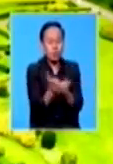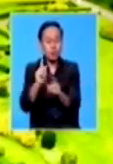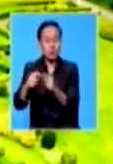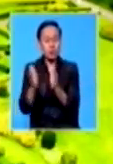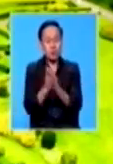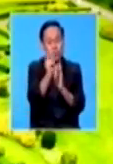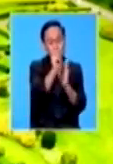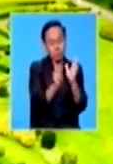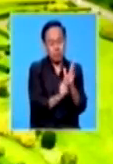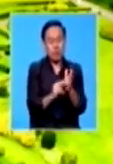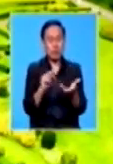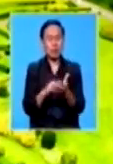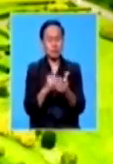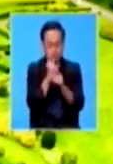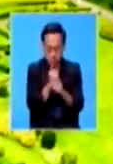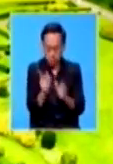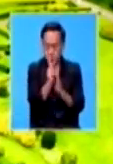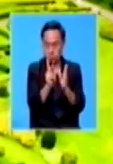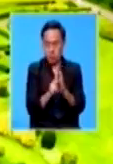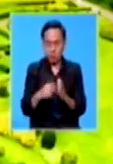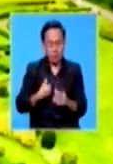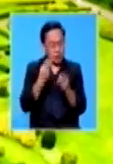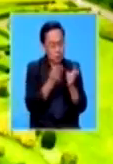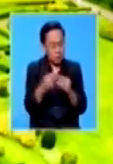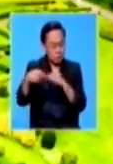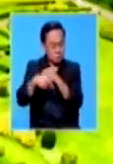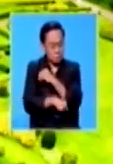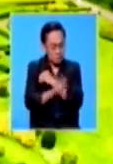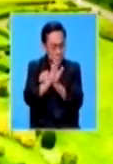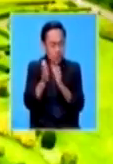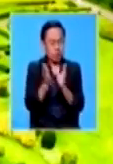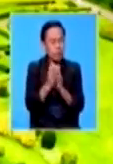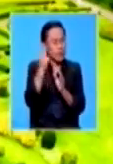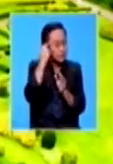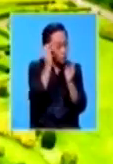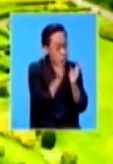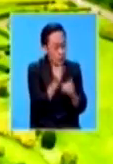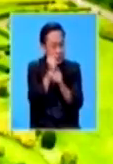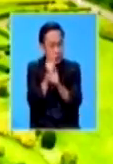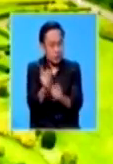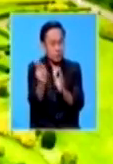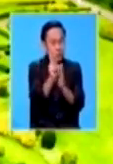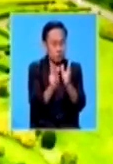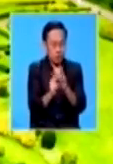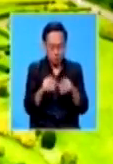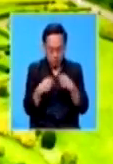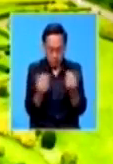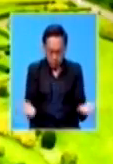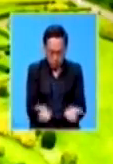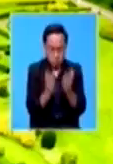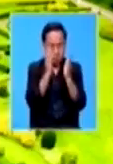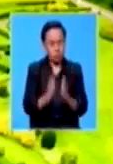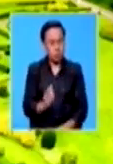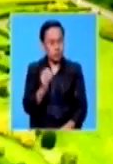ถูกต้องไม่ใช่ไปใช้วิธีการนอกกฎหมายนะอันนี้เราต้องให้กำลังใจคนดีนะครับขจัดคนไม่ดีออกไปร่วมมือกัน เราอย่าไปมุ่งหวังว่